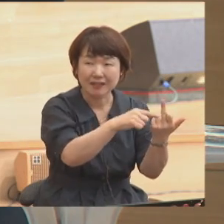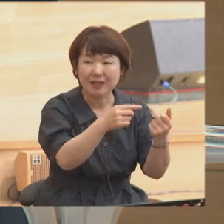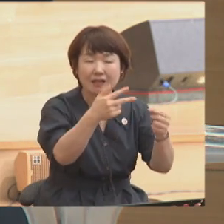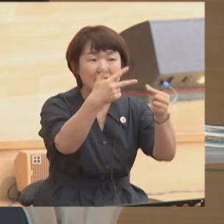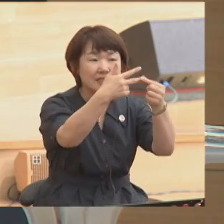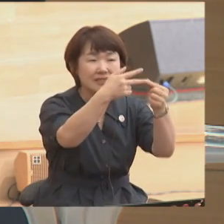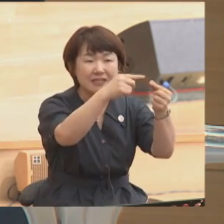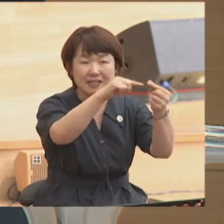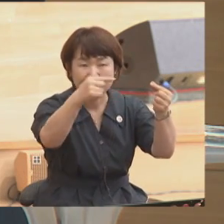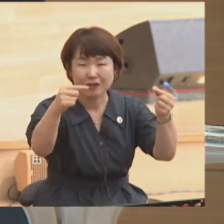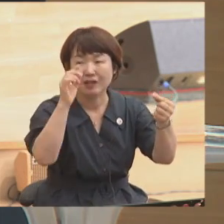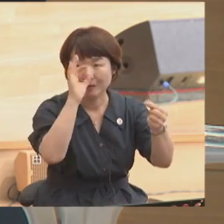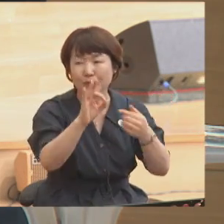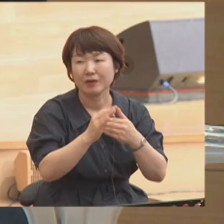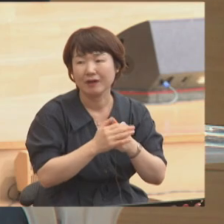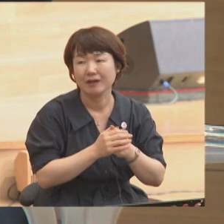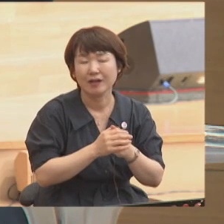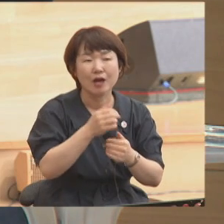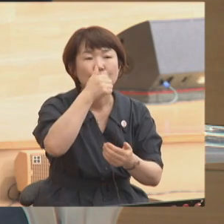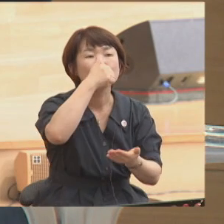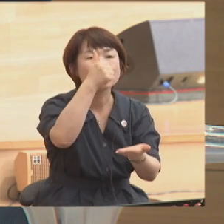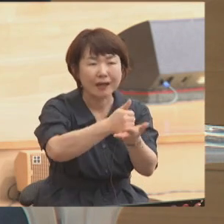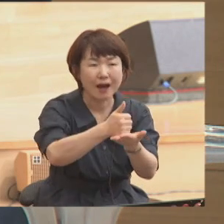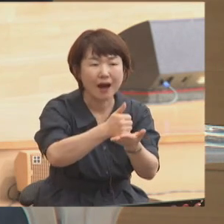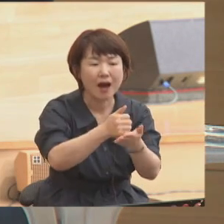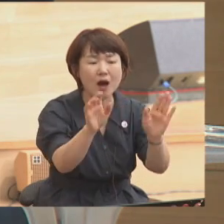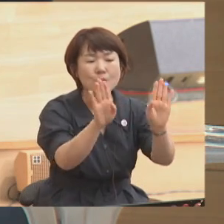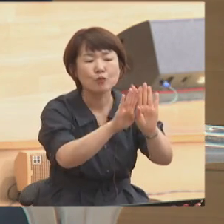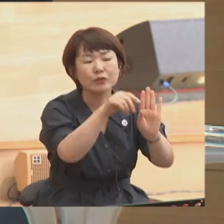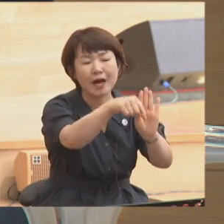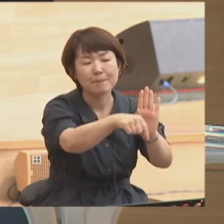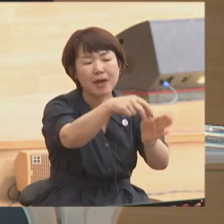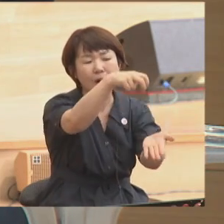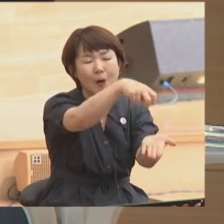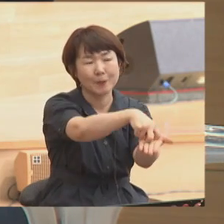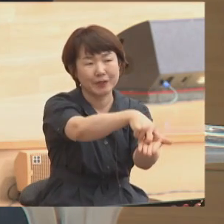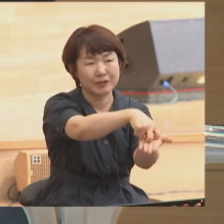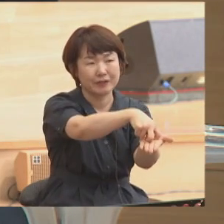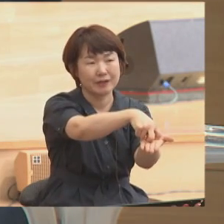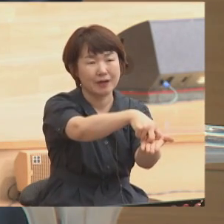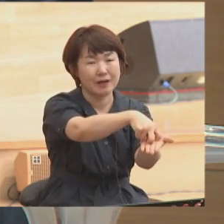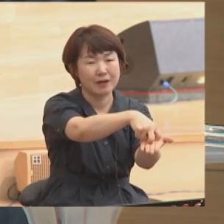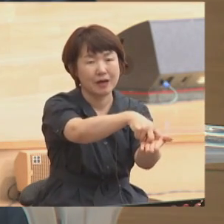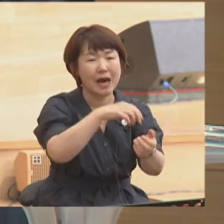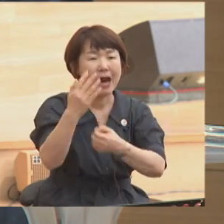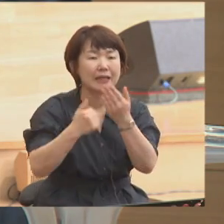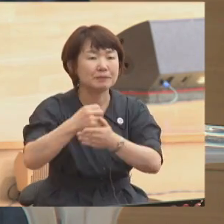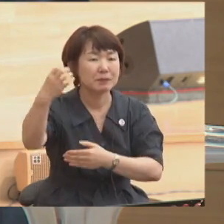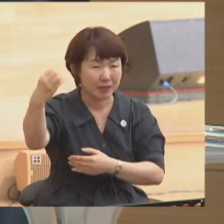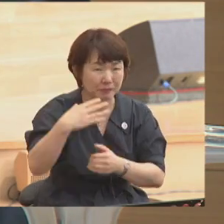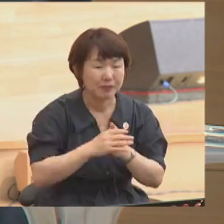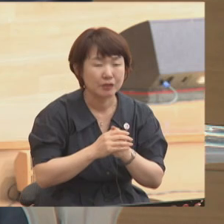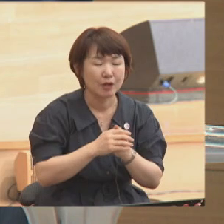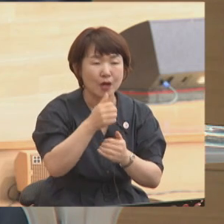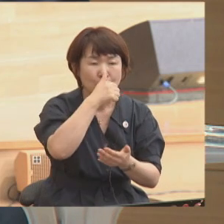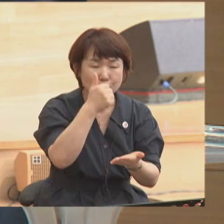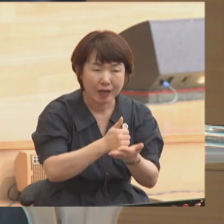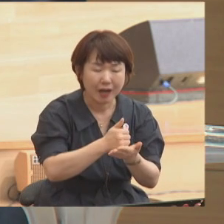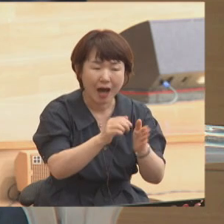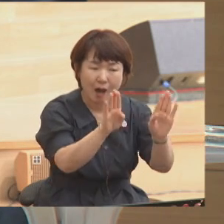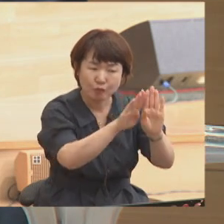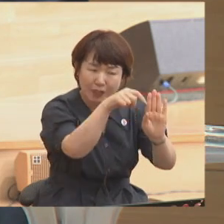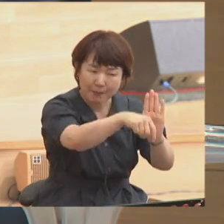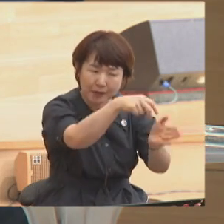하반절에 보면 이런 대목이 나옵니다. 보세요. 죄가 문에 엎드려 있느니라. 하나님이 그렇게 말씀하세요. 죄가